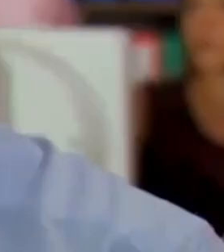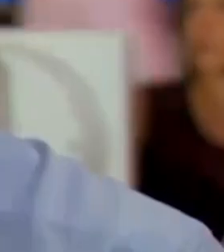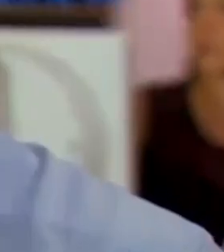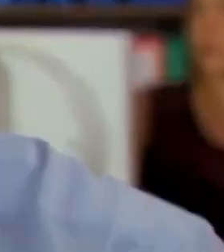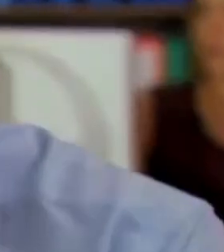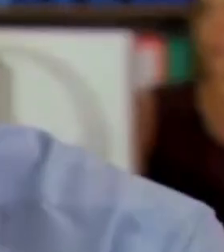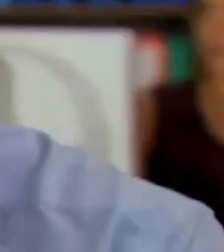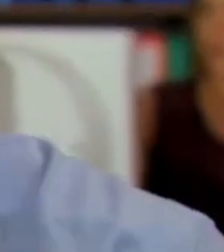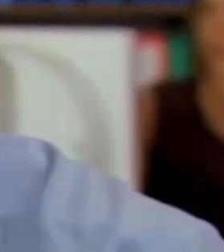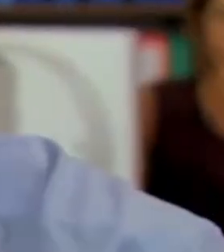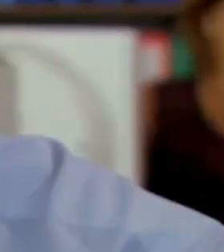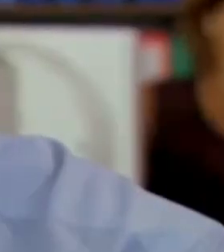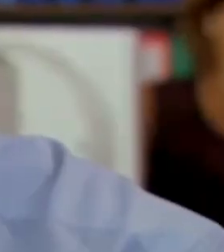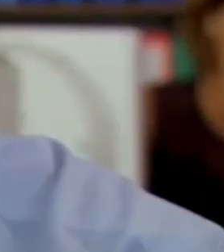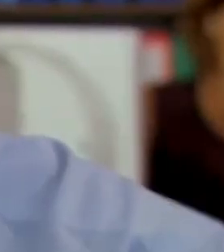Tövbe tövbe.